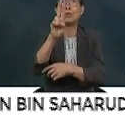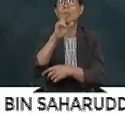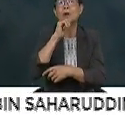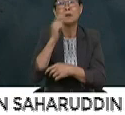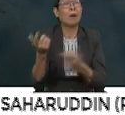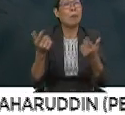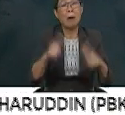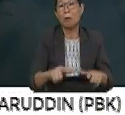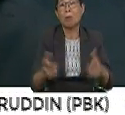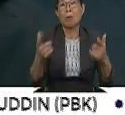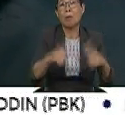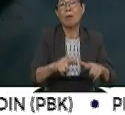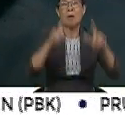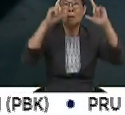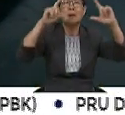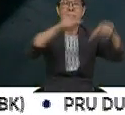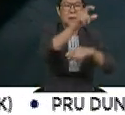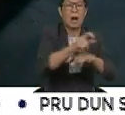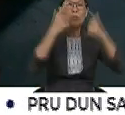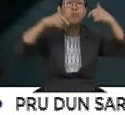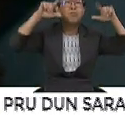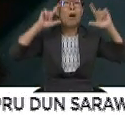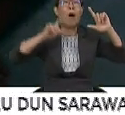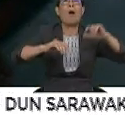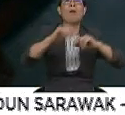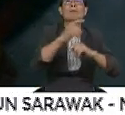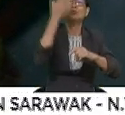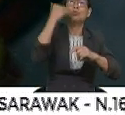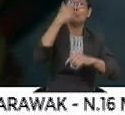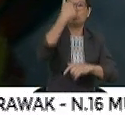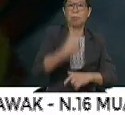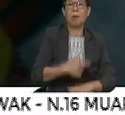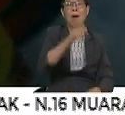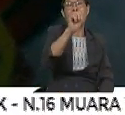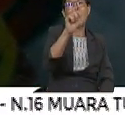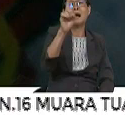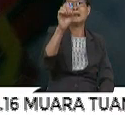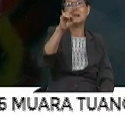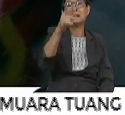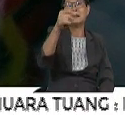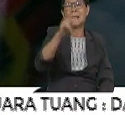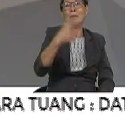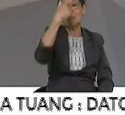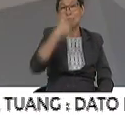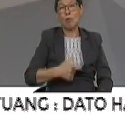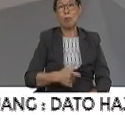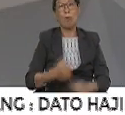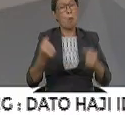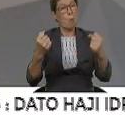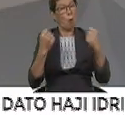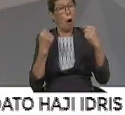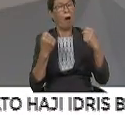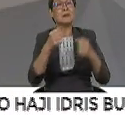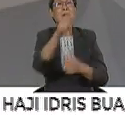pilihan gaya yang menekan calonnya populer seperti sebelum ini Afi Gura allahyarham adonan sate menjadi satu senjata Kukuh